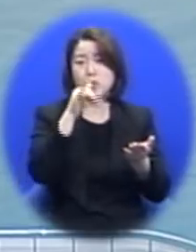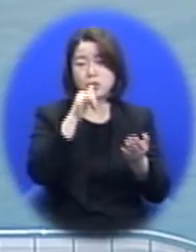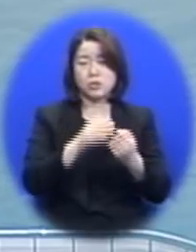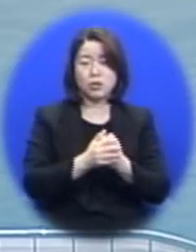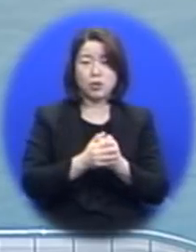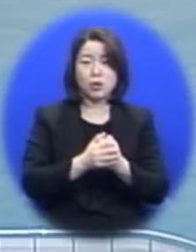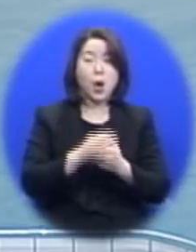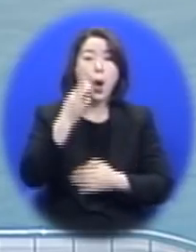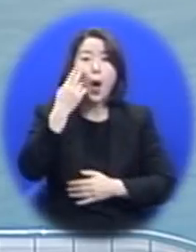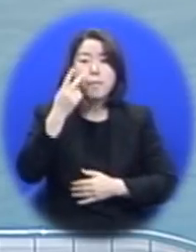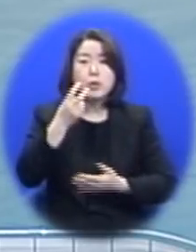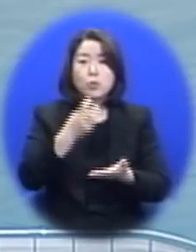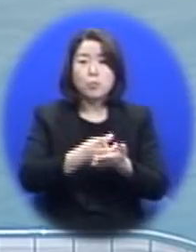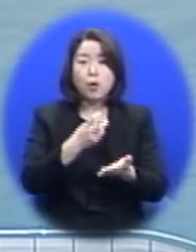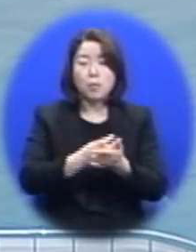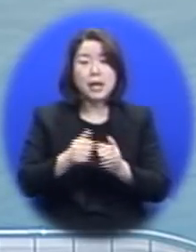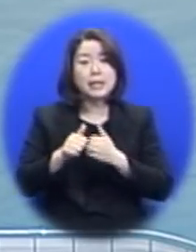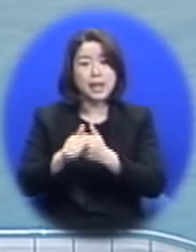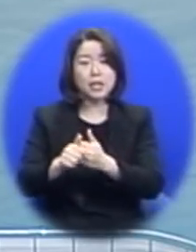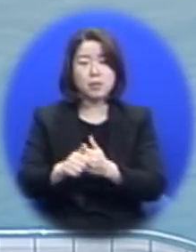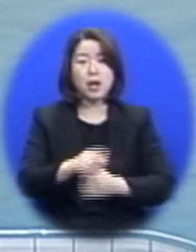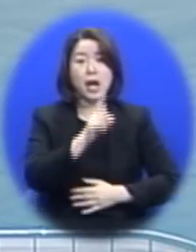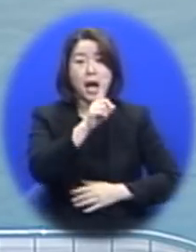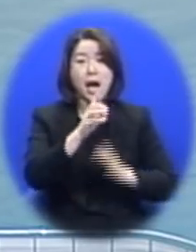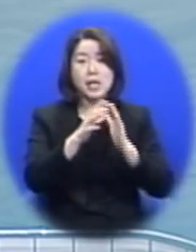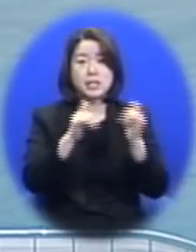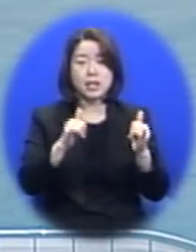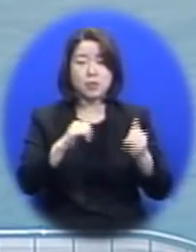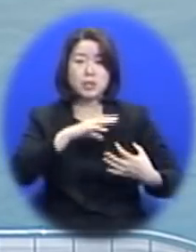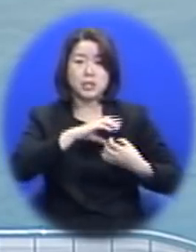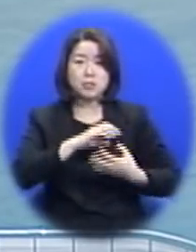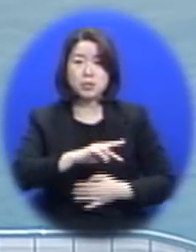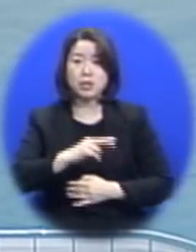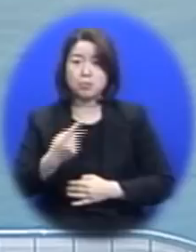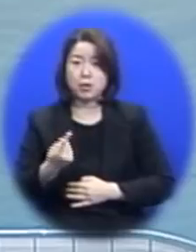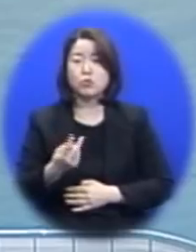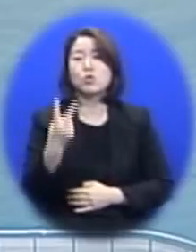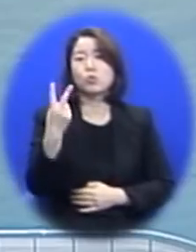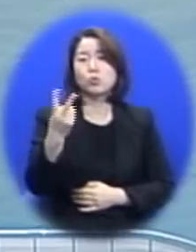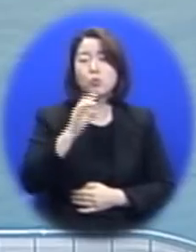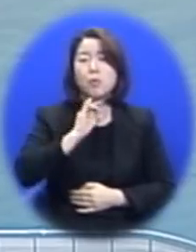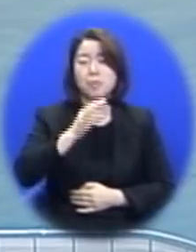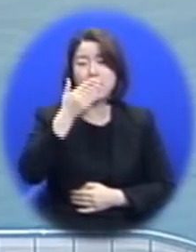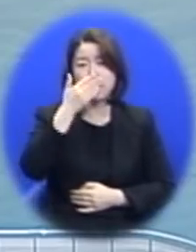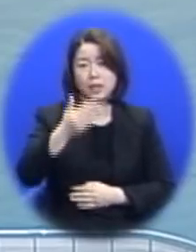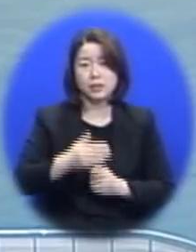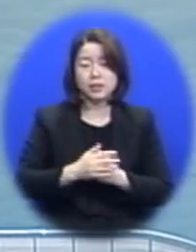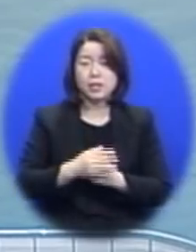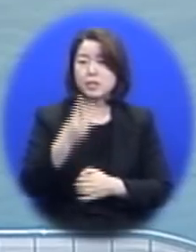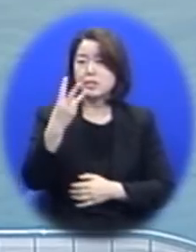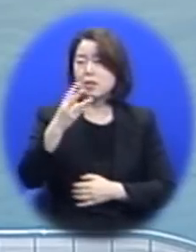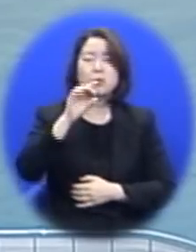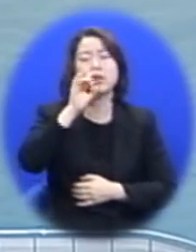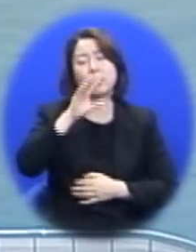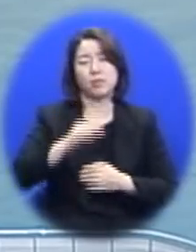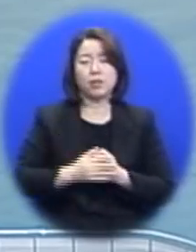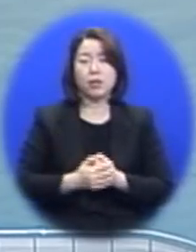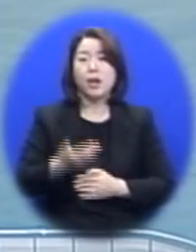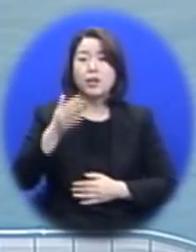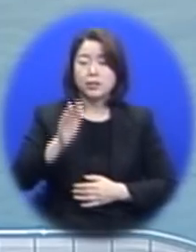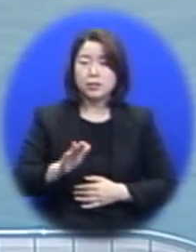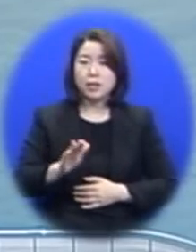미국 법에 의하면 한 사람이 심장 이식을 두 번까지 받을 수 있어요. 세 번 받을 수 없어요.